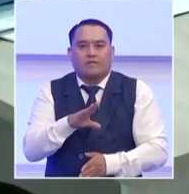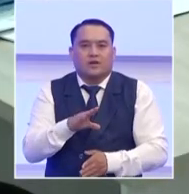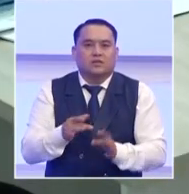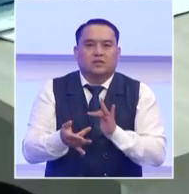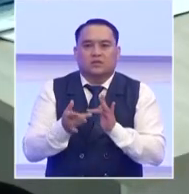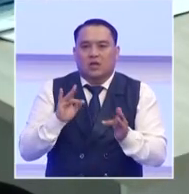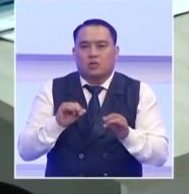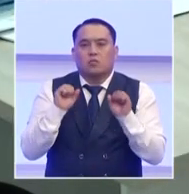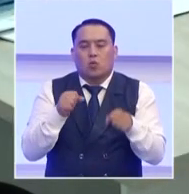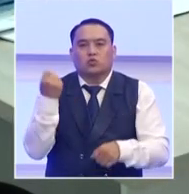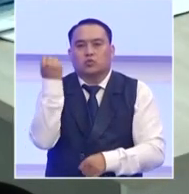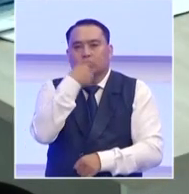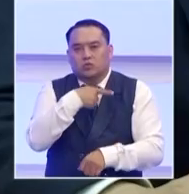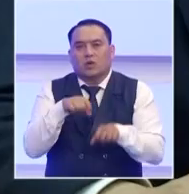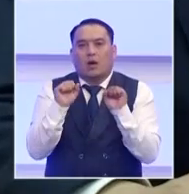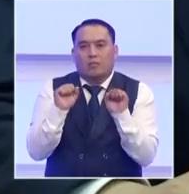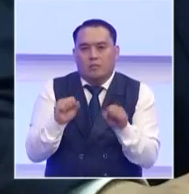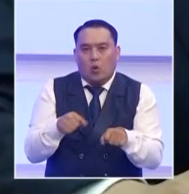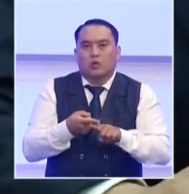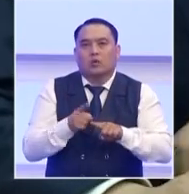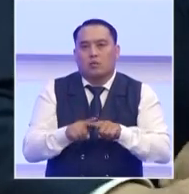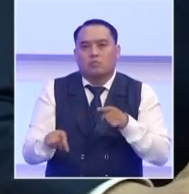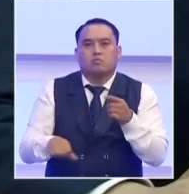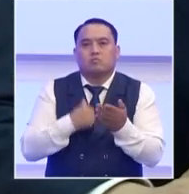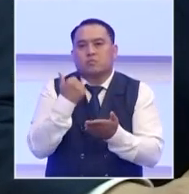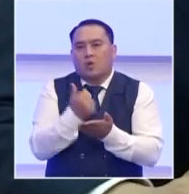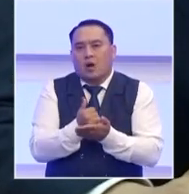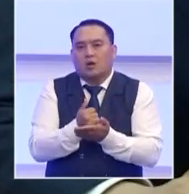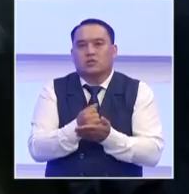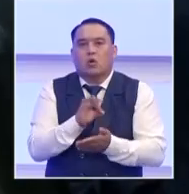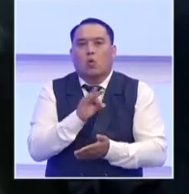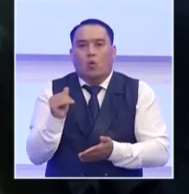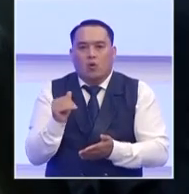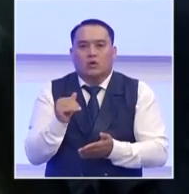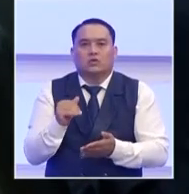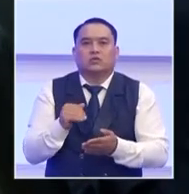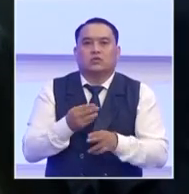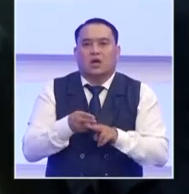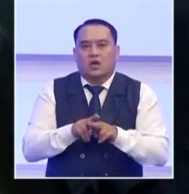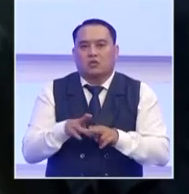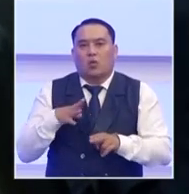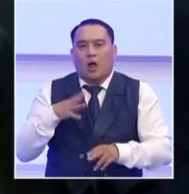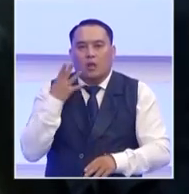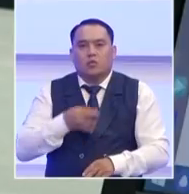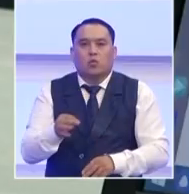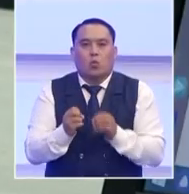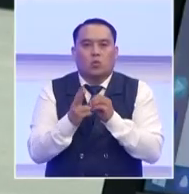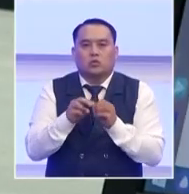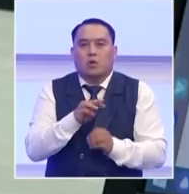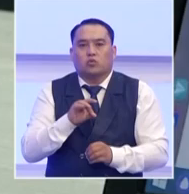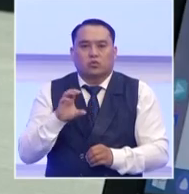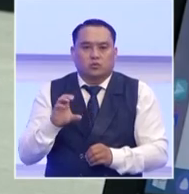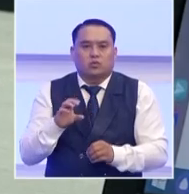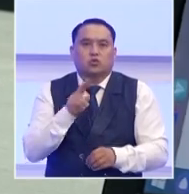www.gov.kz сайты арқылы білуге болады. Бұған дейін басты ресми ақпарат көзі саналған jetsu.gov.kz 12 маусымнан